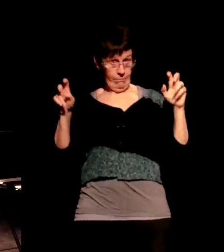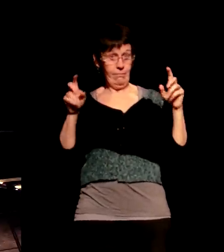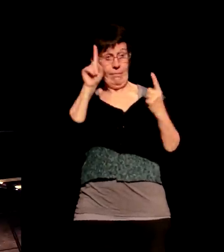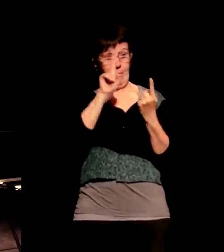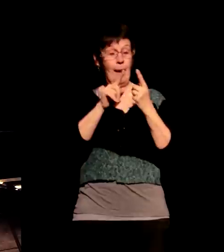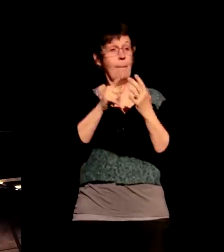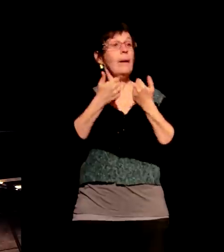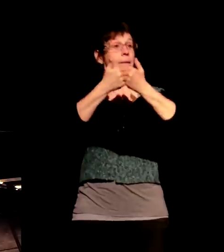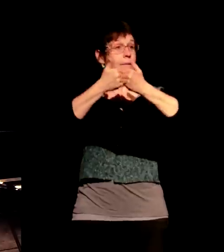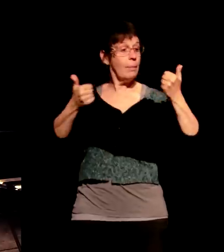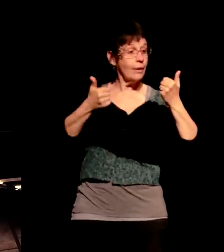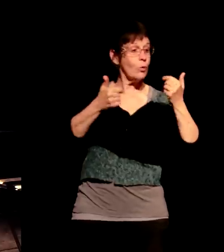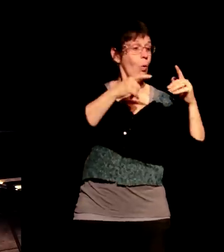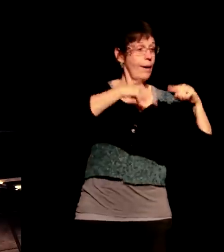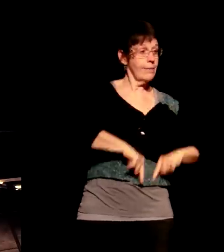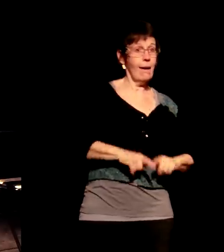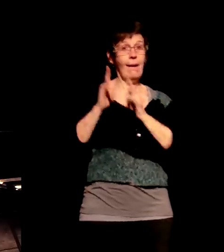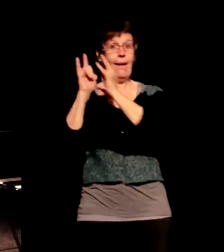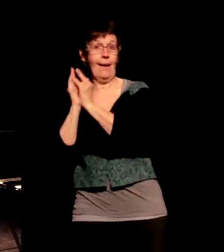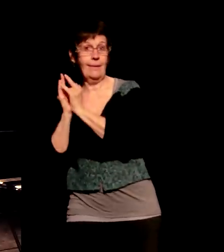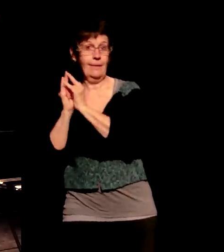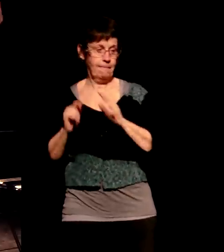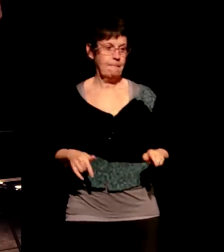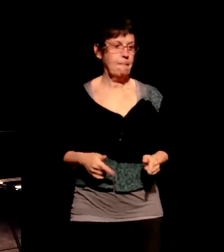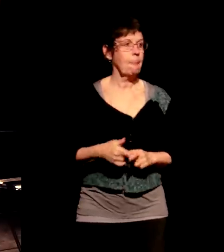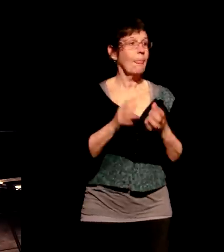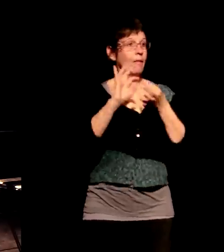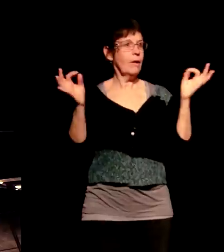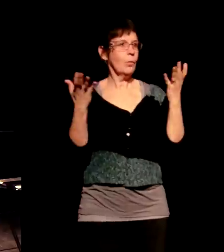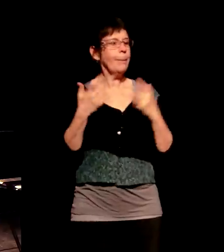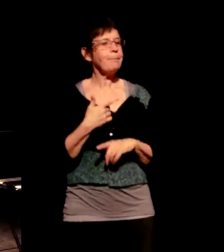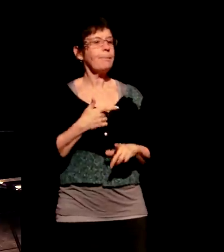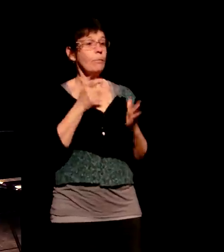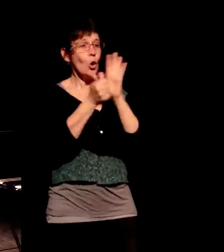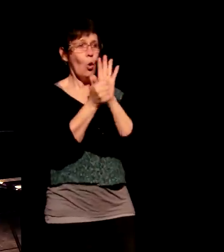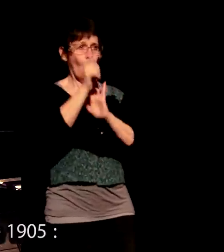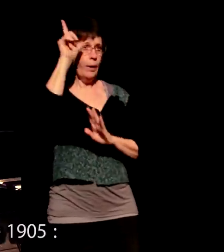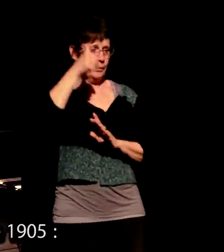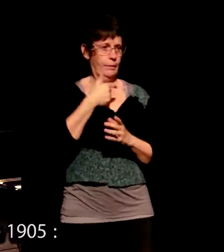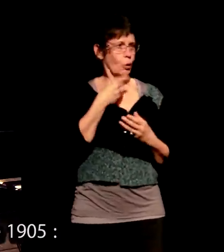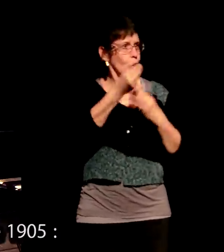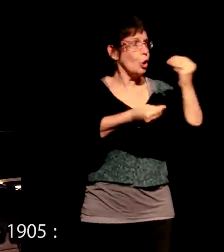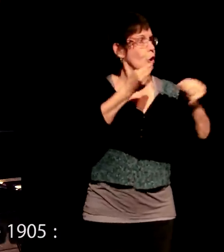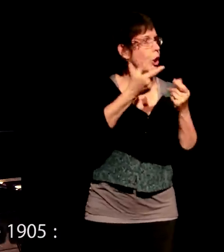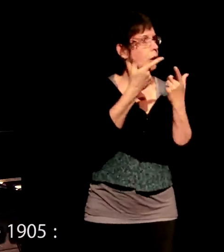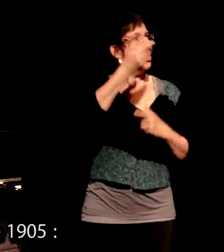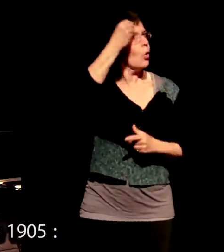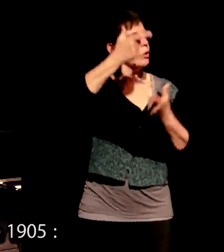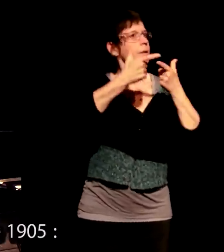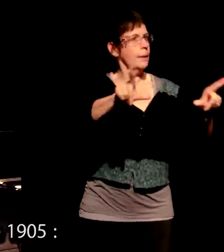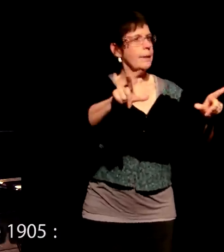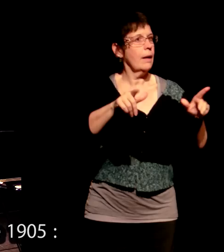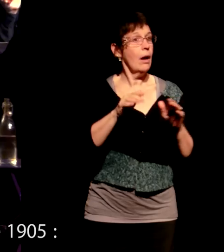une loi de séparation des églises et de l'État. Et l'article 1 dit la chose suivante. La République assure la liberté de conscience. Elle garantit le